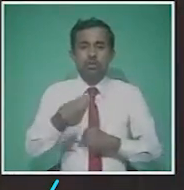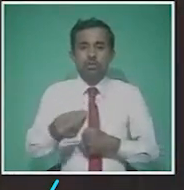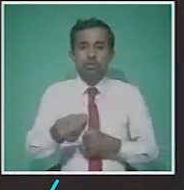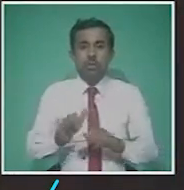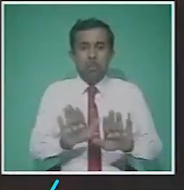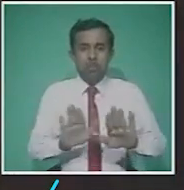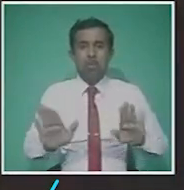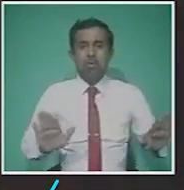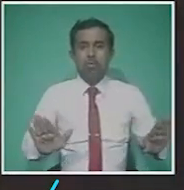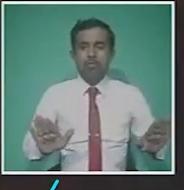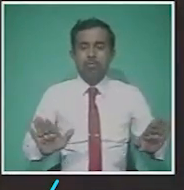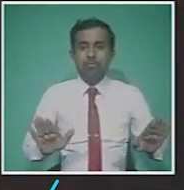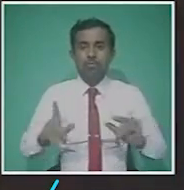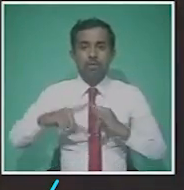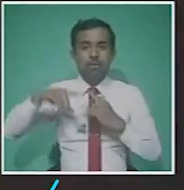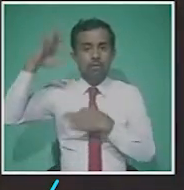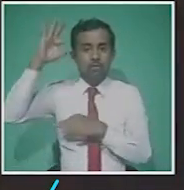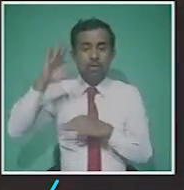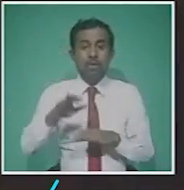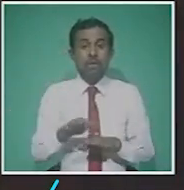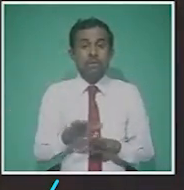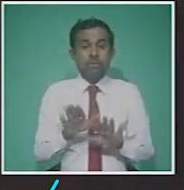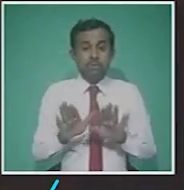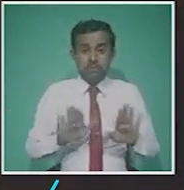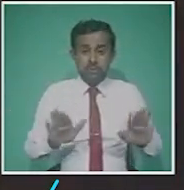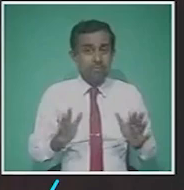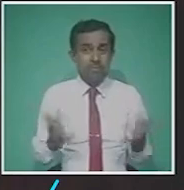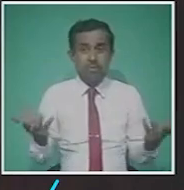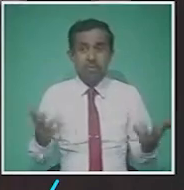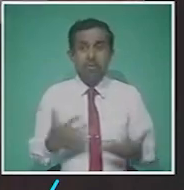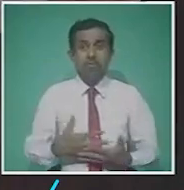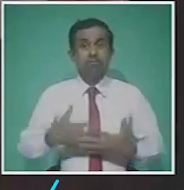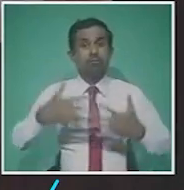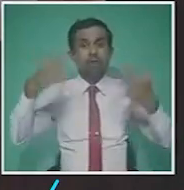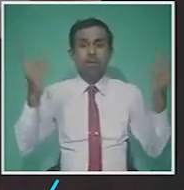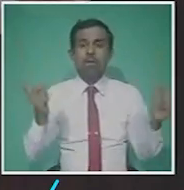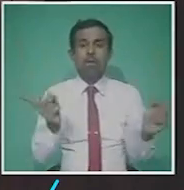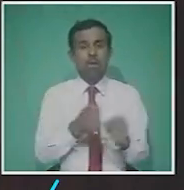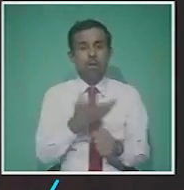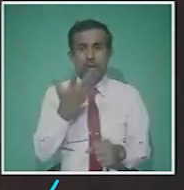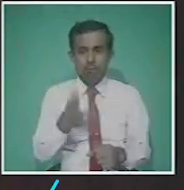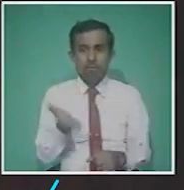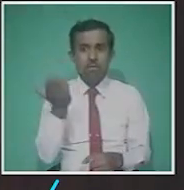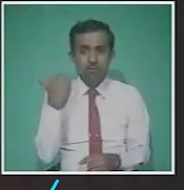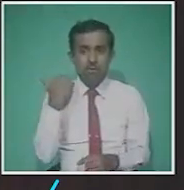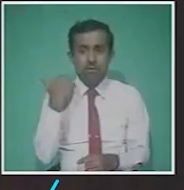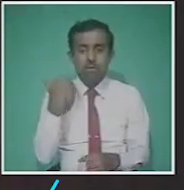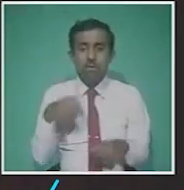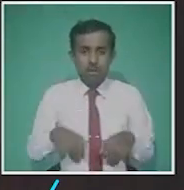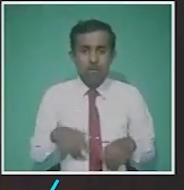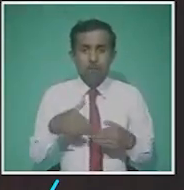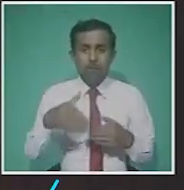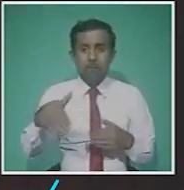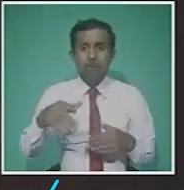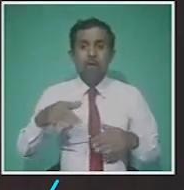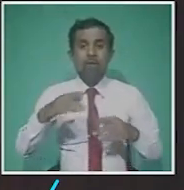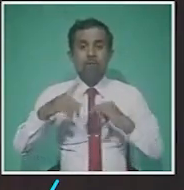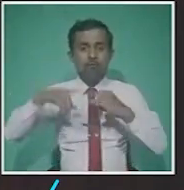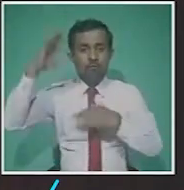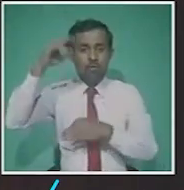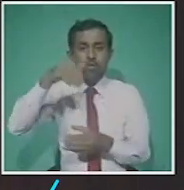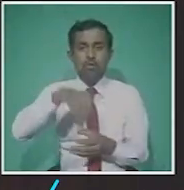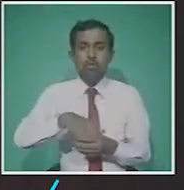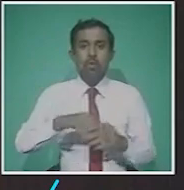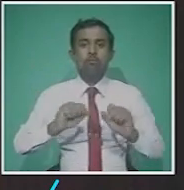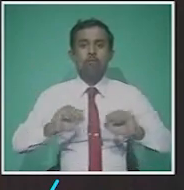කරන්න විශ්වවිද්‍යාල ශිෂ්‍යන් හීලා කරන්න නැතුව විශාල ඝාතනයක් සිද්ධ වුණා දැන් මේ කරන්නේ විශ්වවිද්‍යාල කාලේ දුරු දෙවගේ